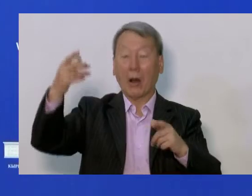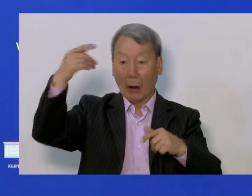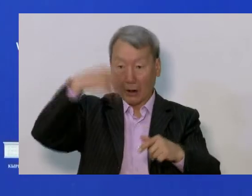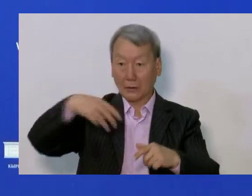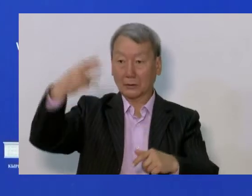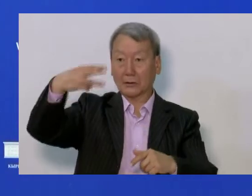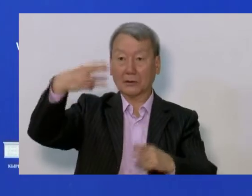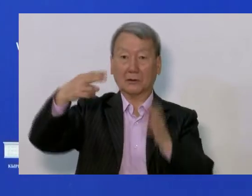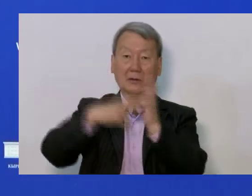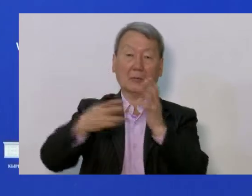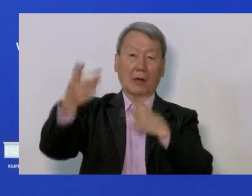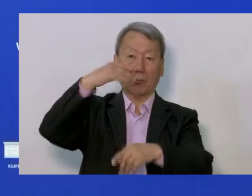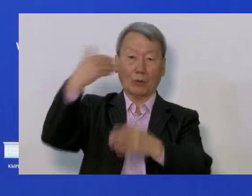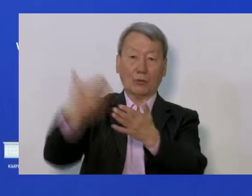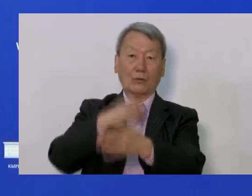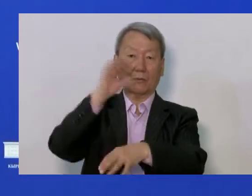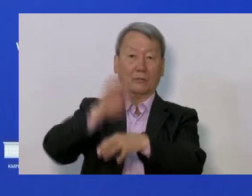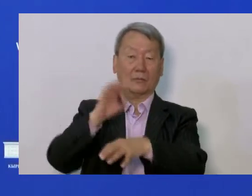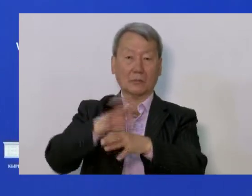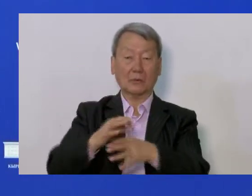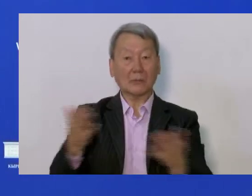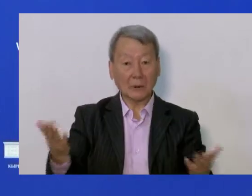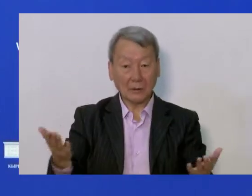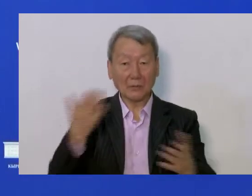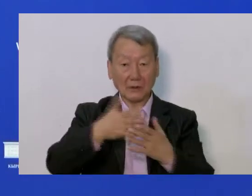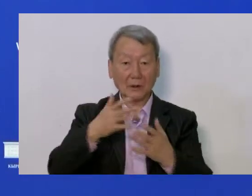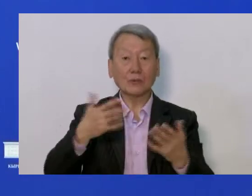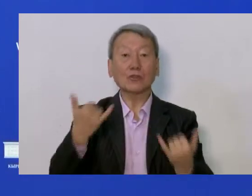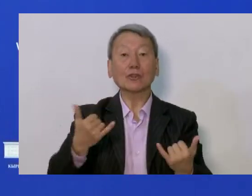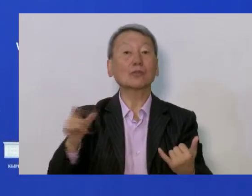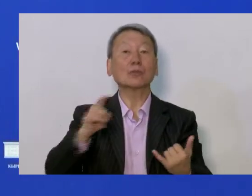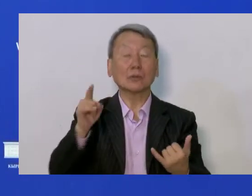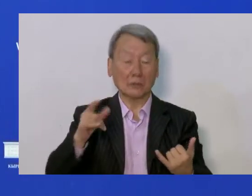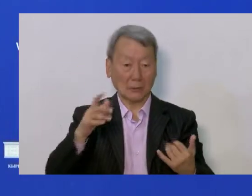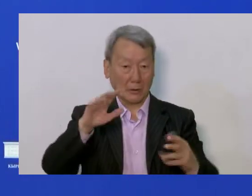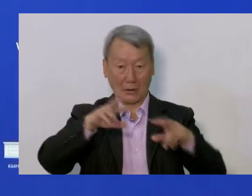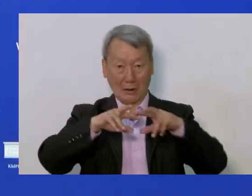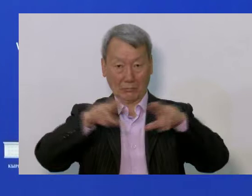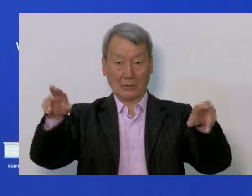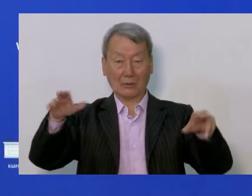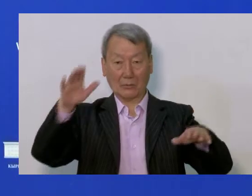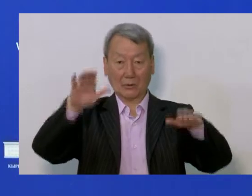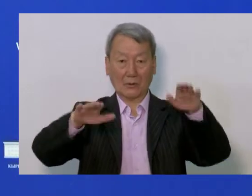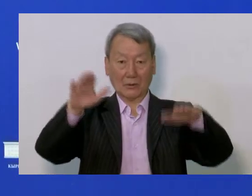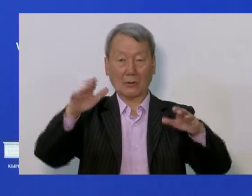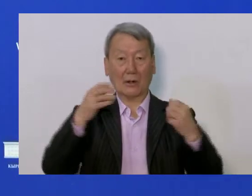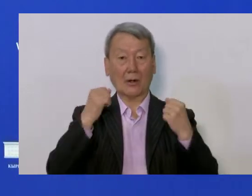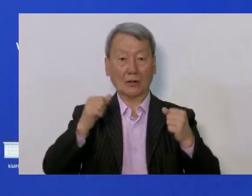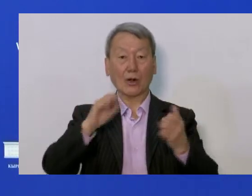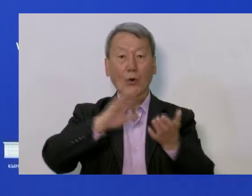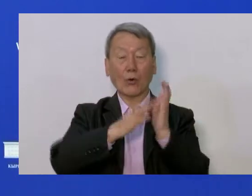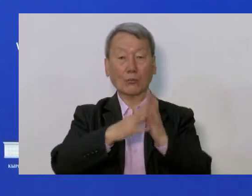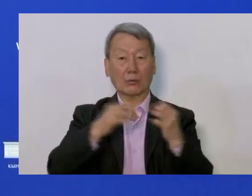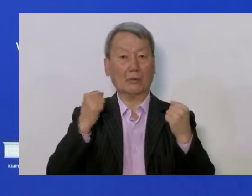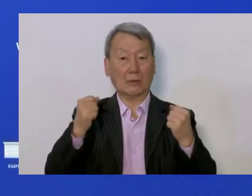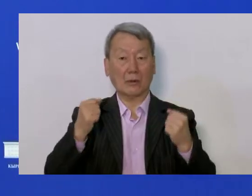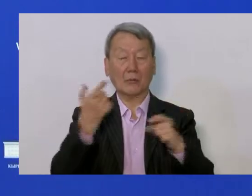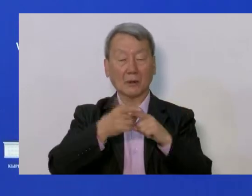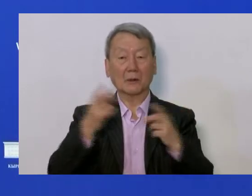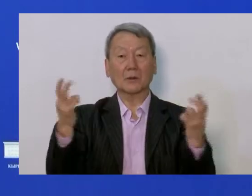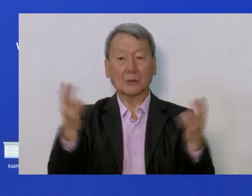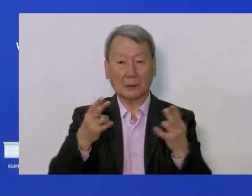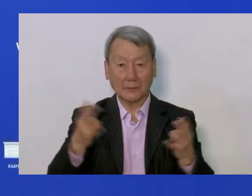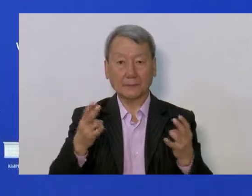37, это говорит о том, что все-таки эпидемиологическая ситуация остается все еще напряженной, и надо